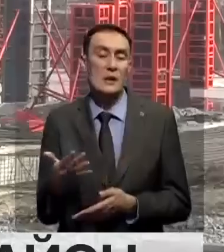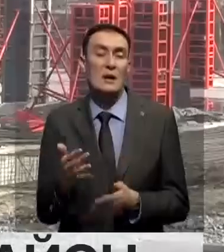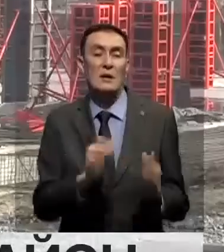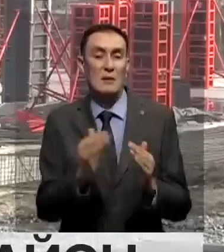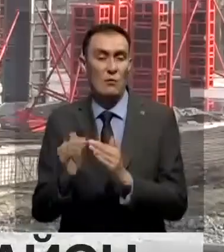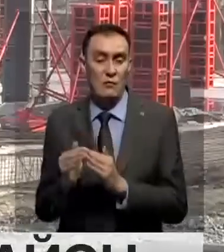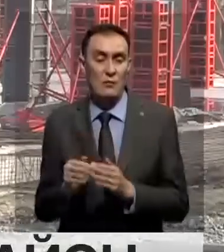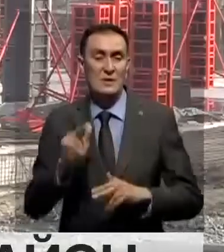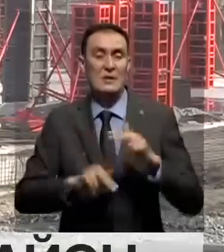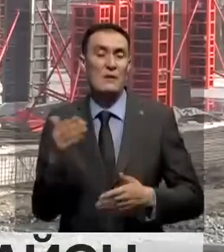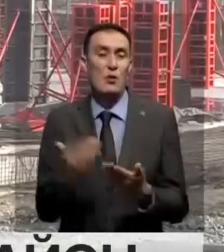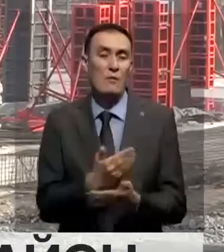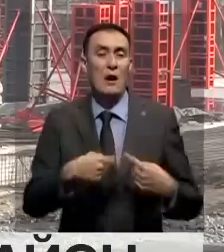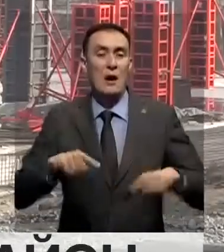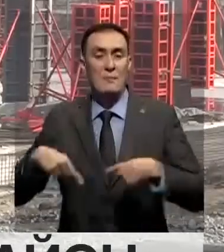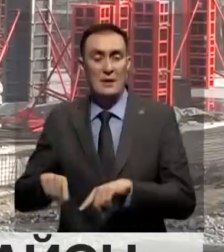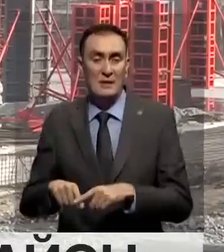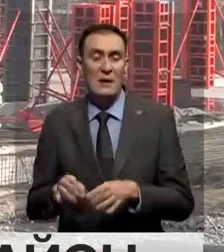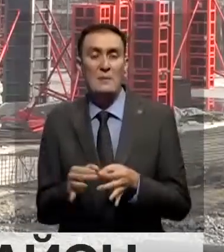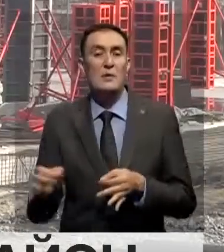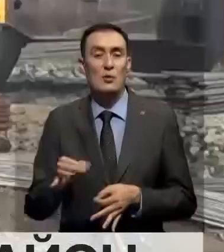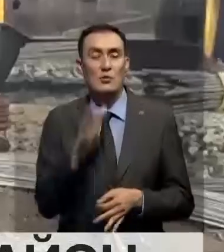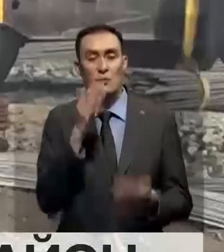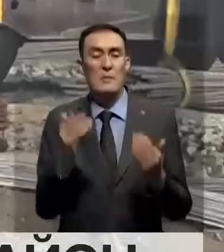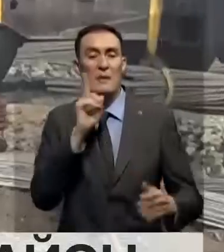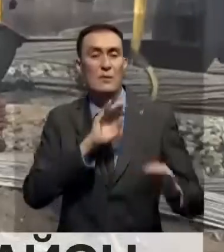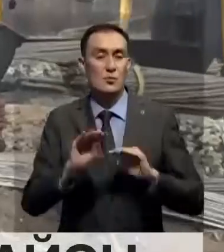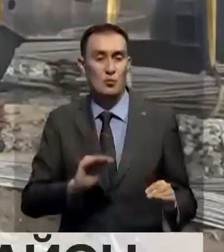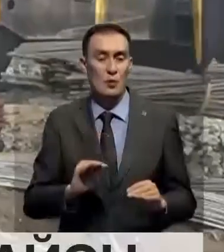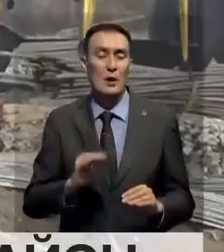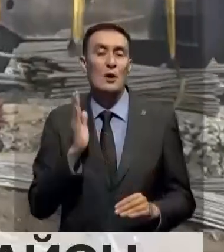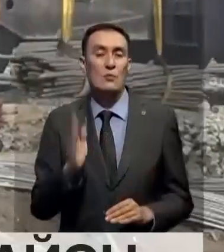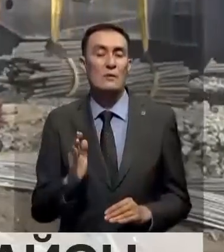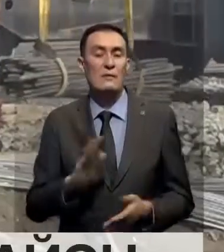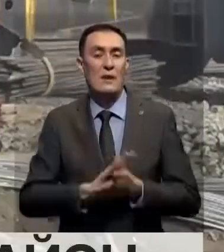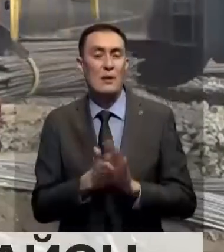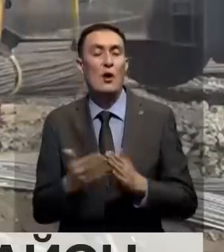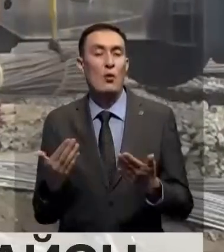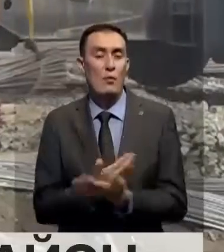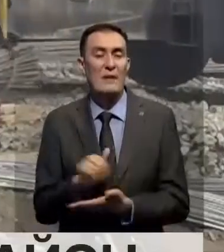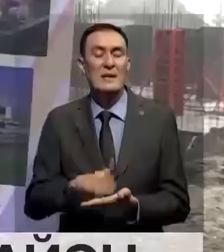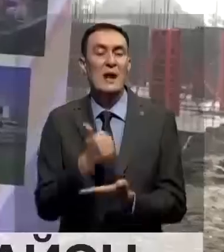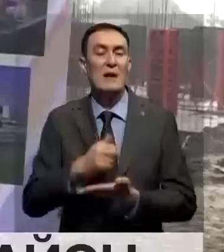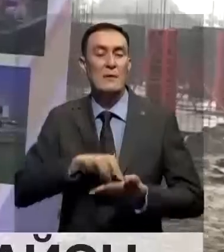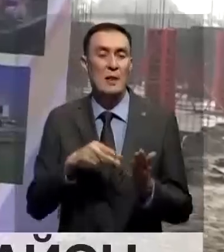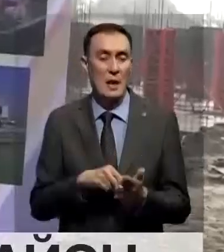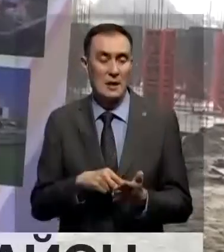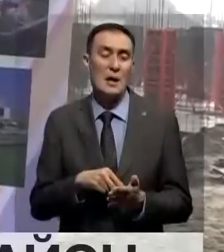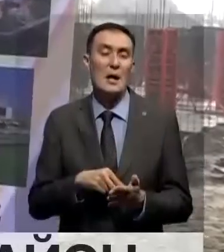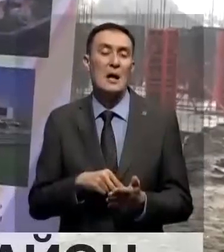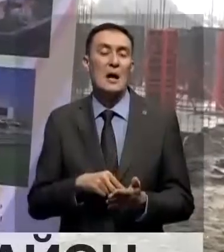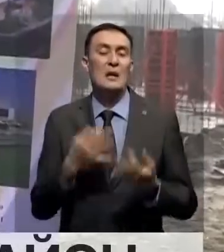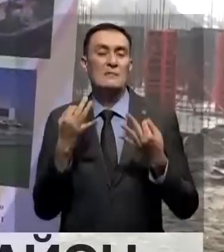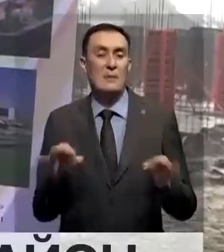десятков домов под строительство новых объектов. Микрорайон с современной инфраструктурой появится в рамках нового генплана города.